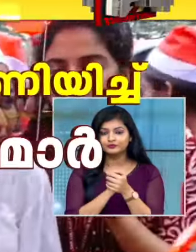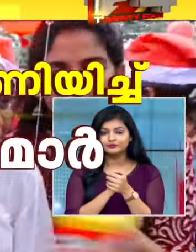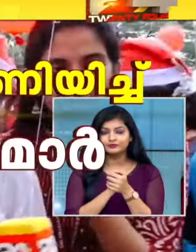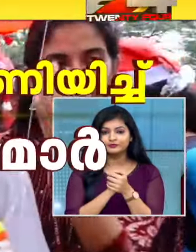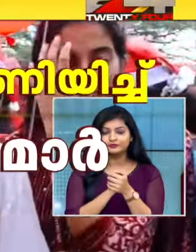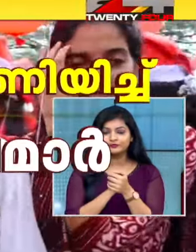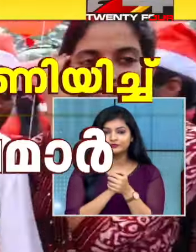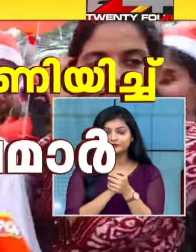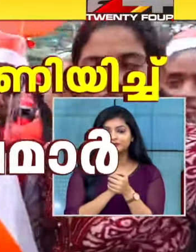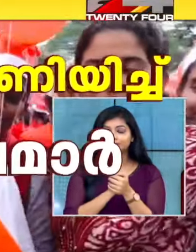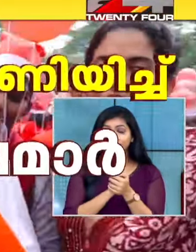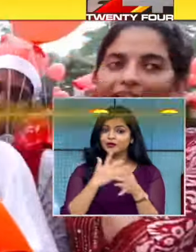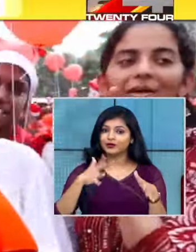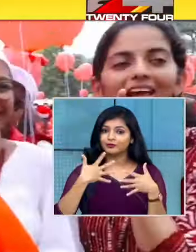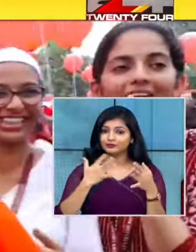അടിപൊളിയാണ്. ഇത്തവണ